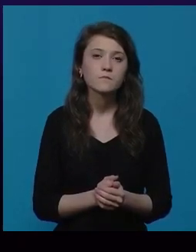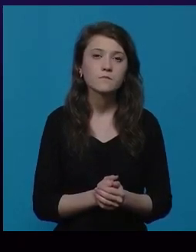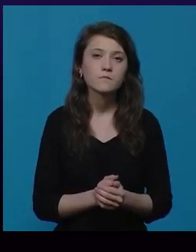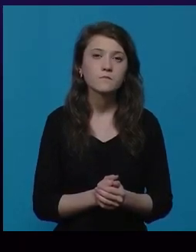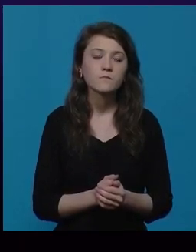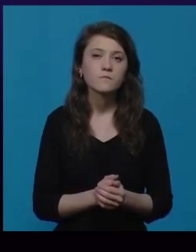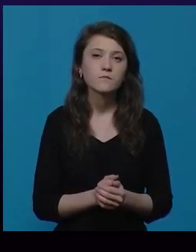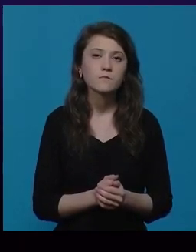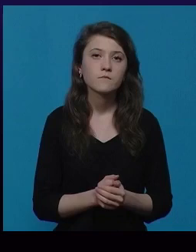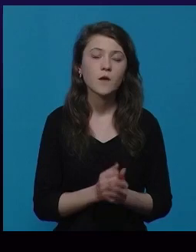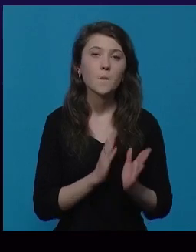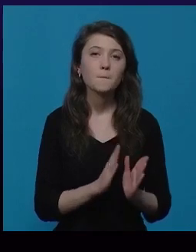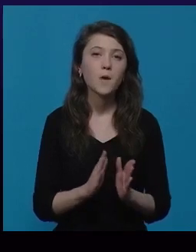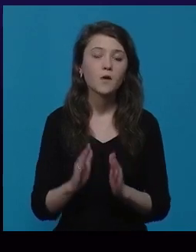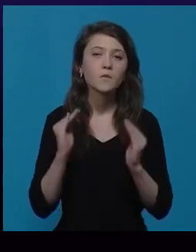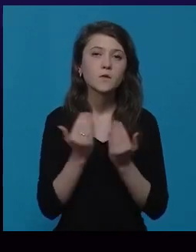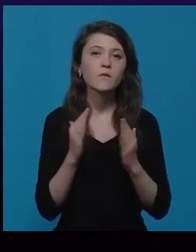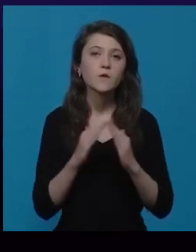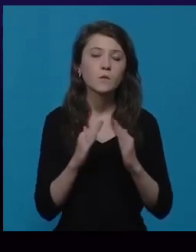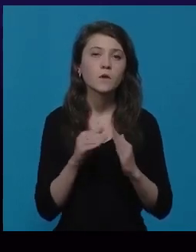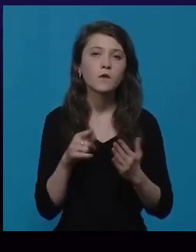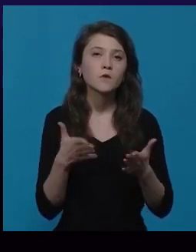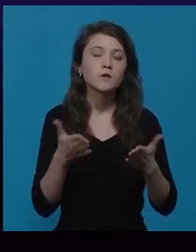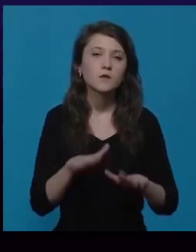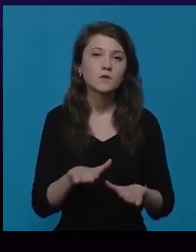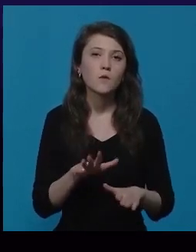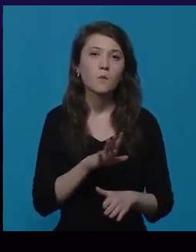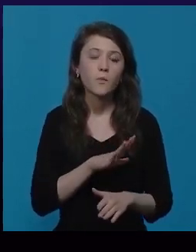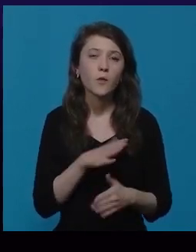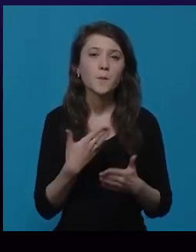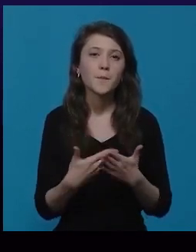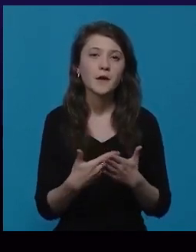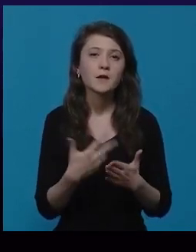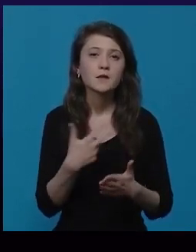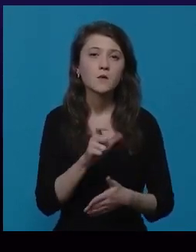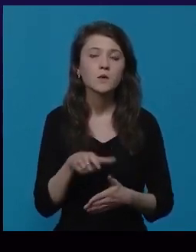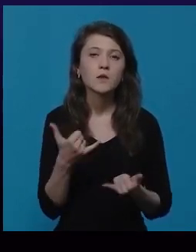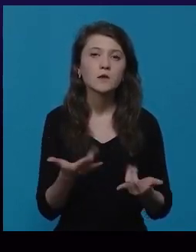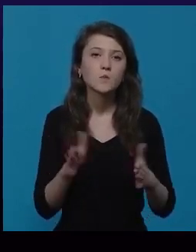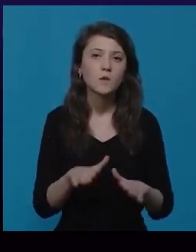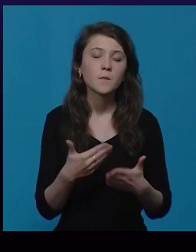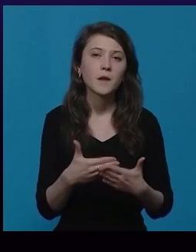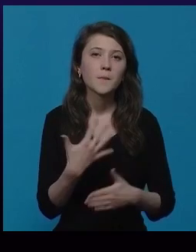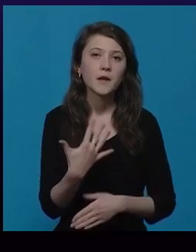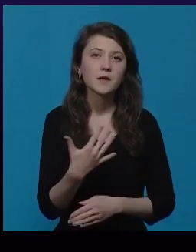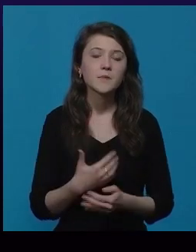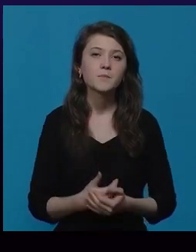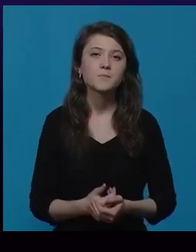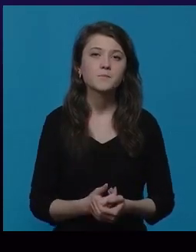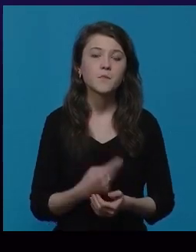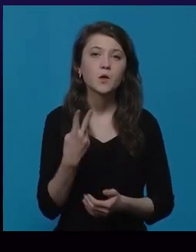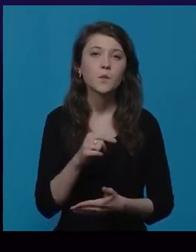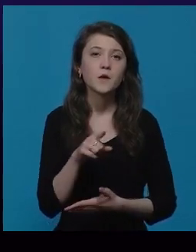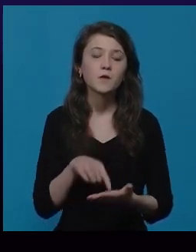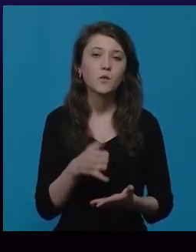порядок обсервації вдома. Ну, там вже залишилось, у нас було біля 30 чоловік і зараз залишилось десь біля 5. Друге питання в нас